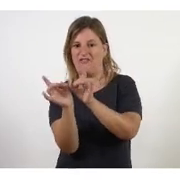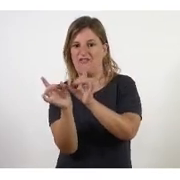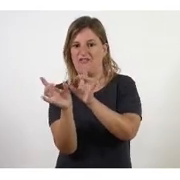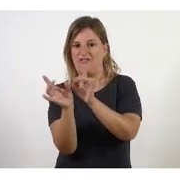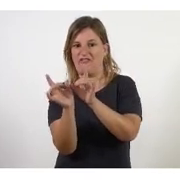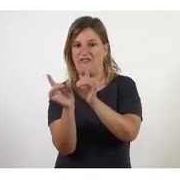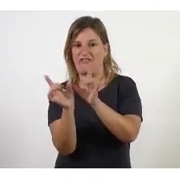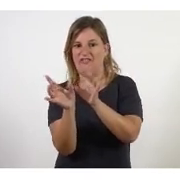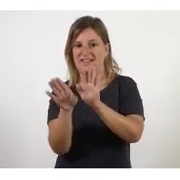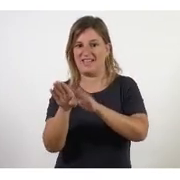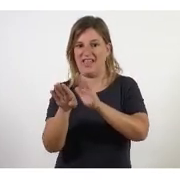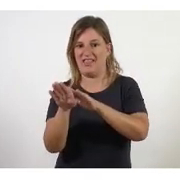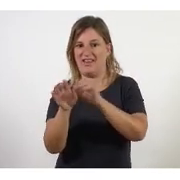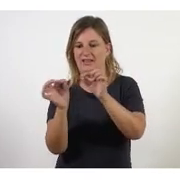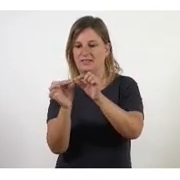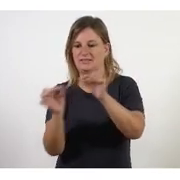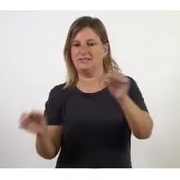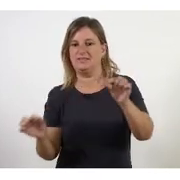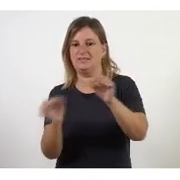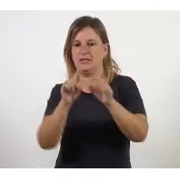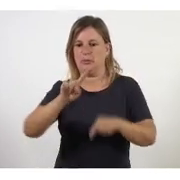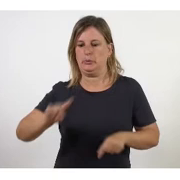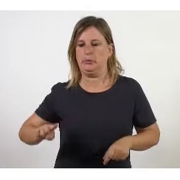cantonada inferior dreta, podeu fer més gran